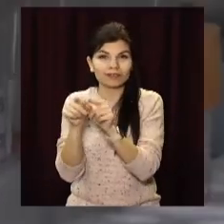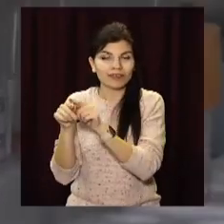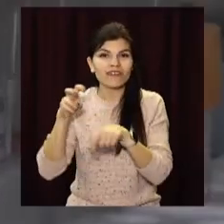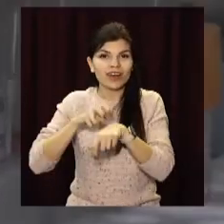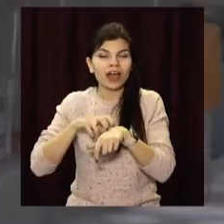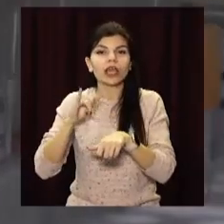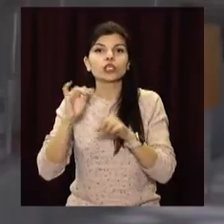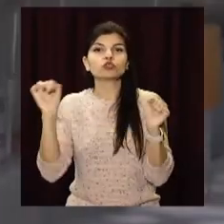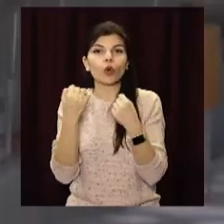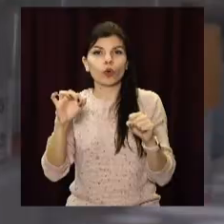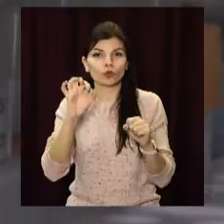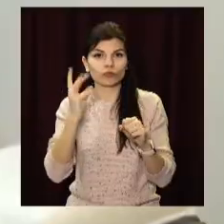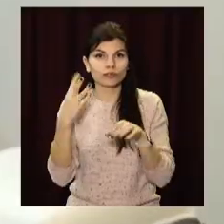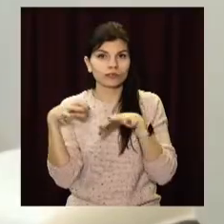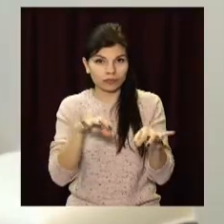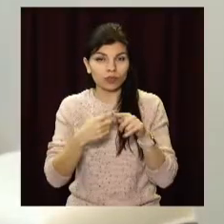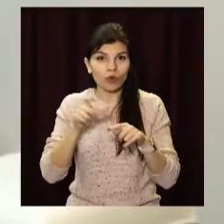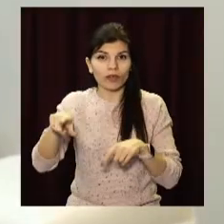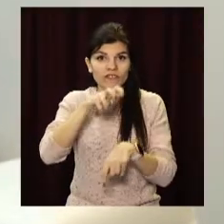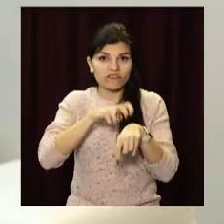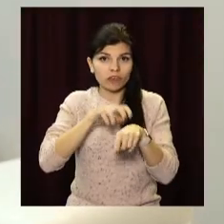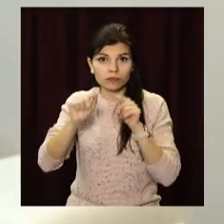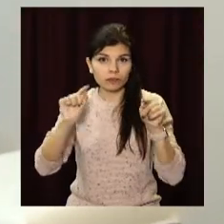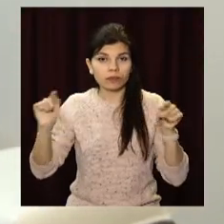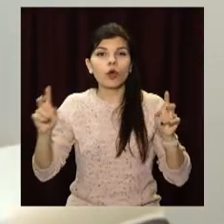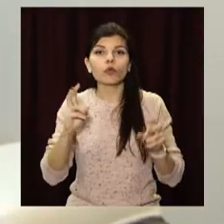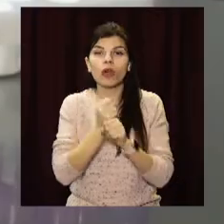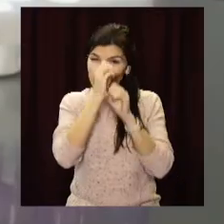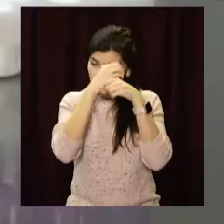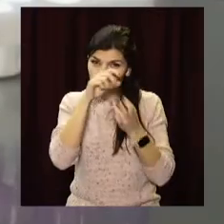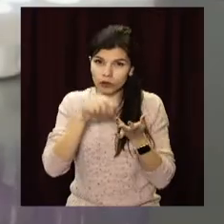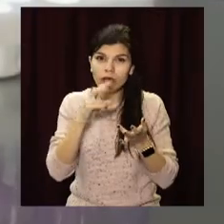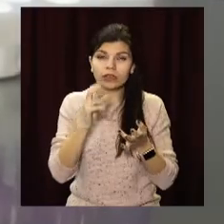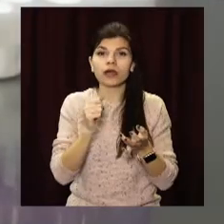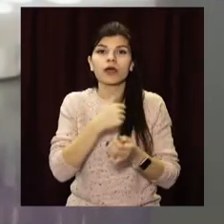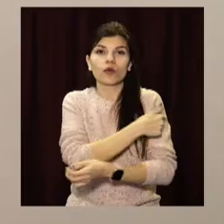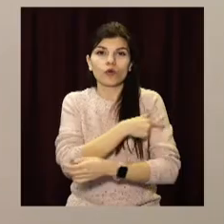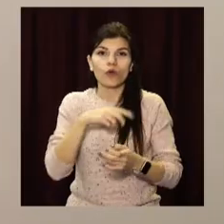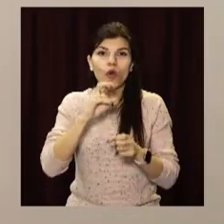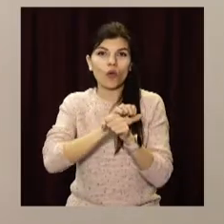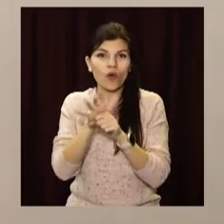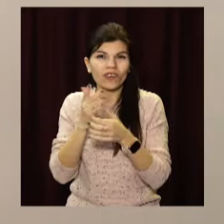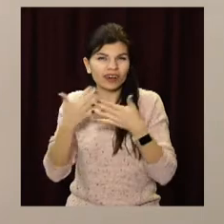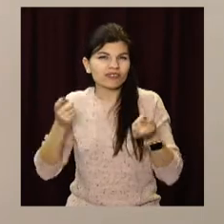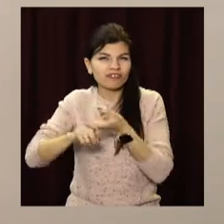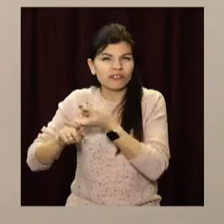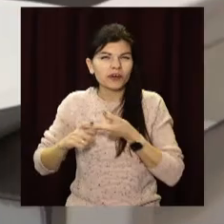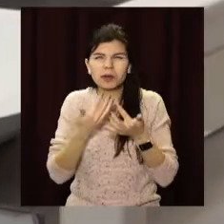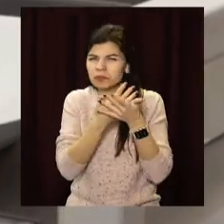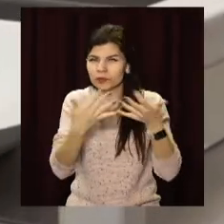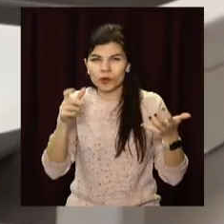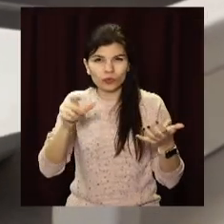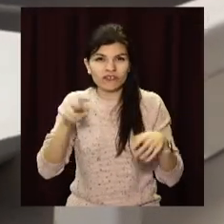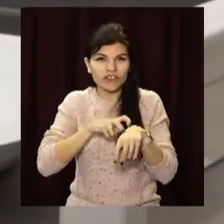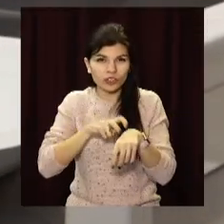швидкої. Поетапно щеплення робитимуть і іншим лікарям, тим, хто працює в лабораторіях, нековідних лікарнях та амбулаторіях. Загалом на першому